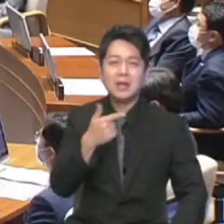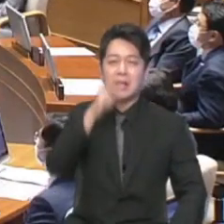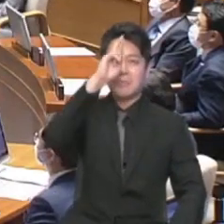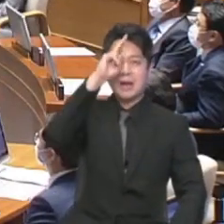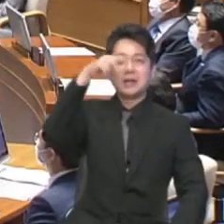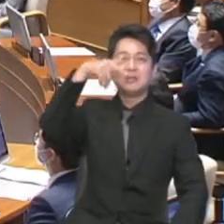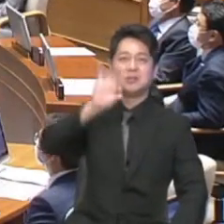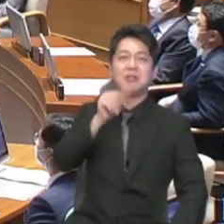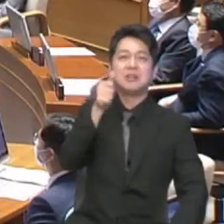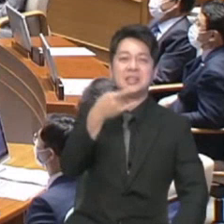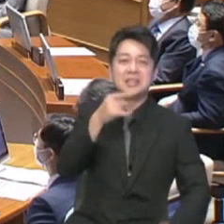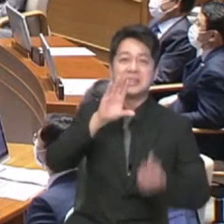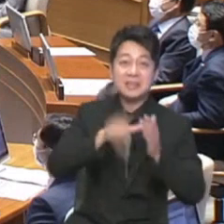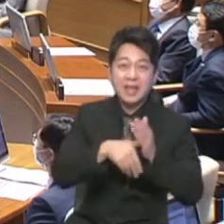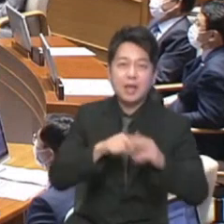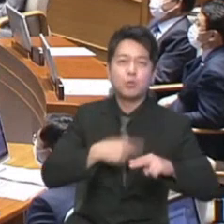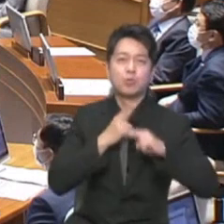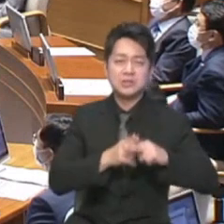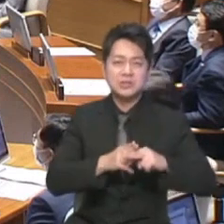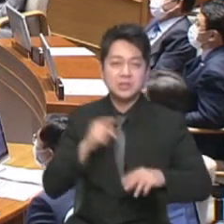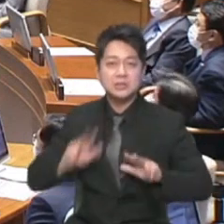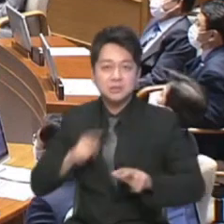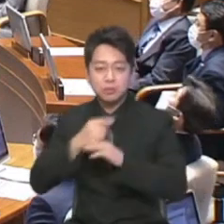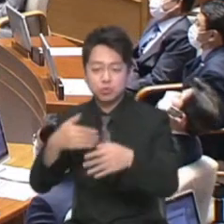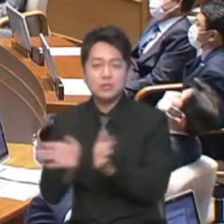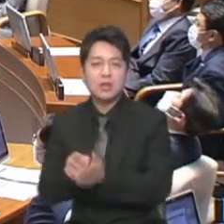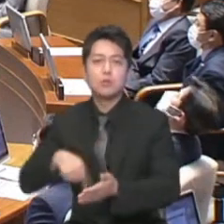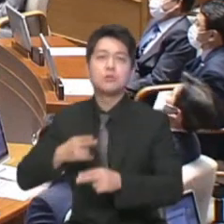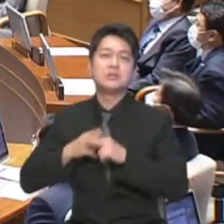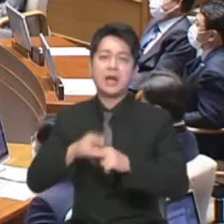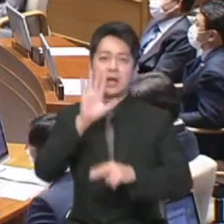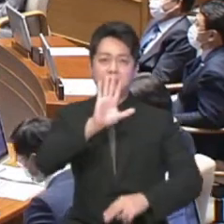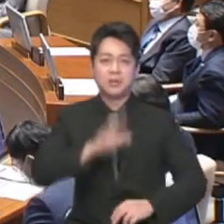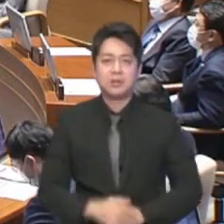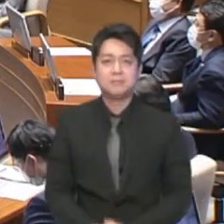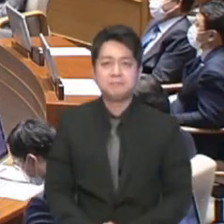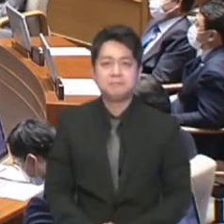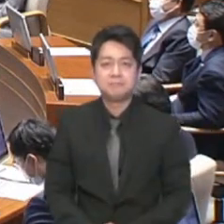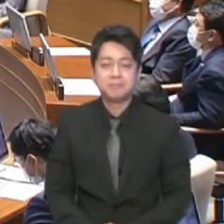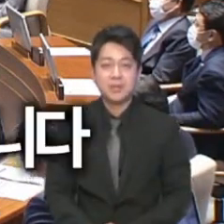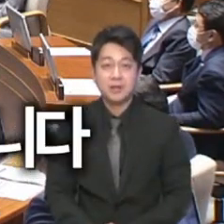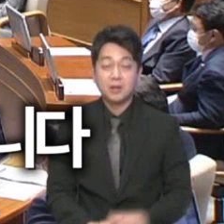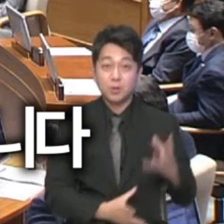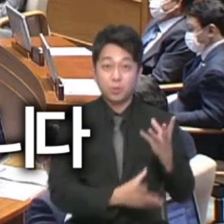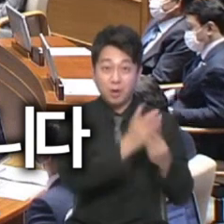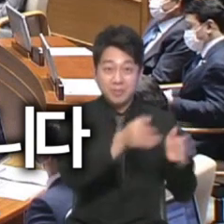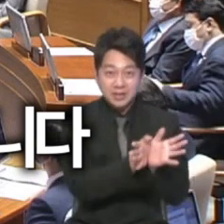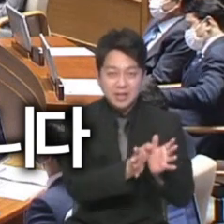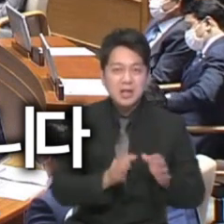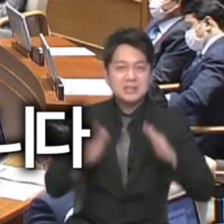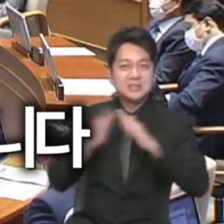민주당의 독재였습니다. 이제 민주당은 부동산 투기 정당에서 돌아와서